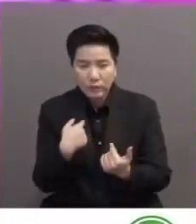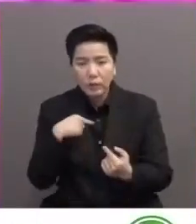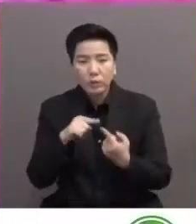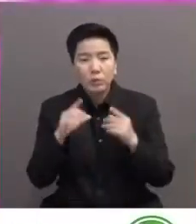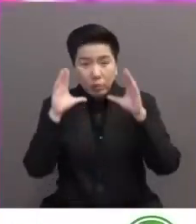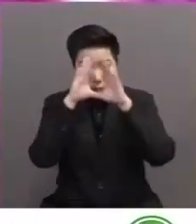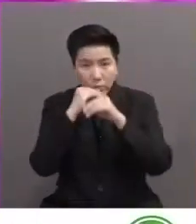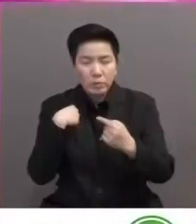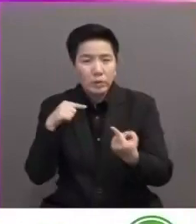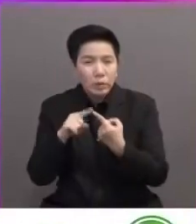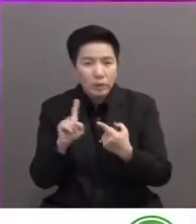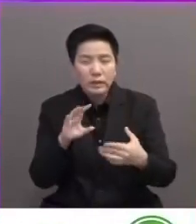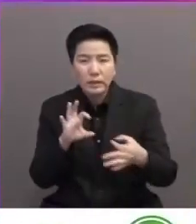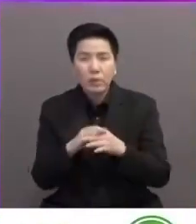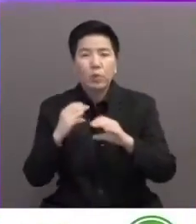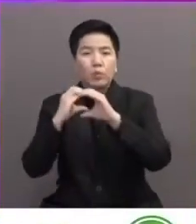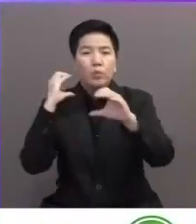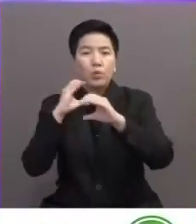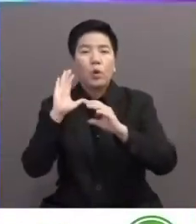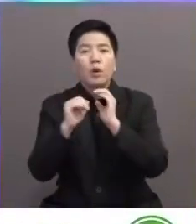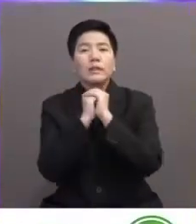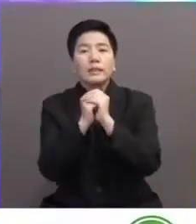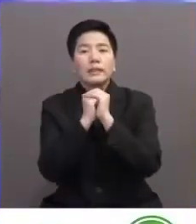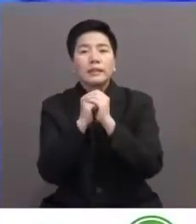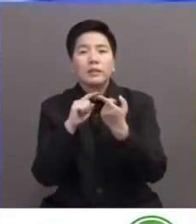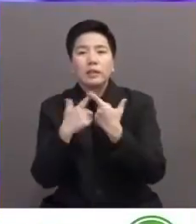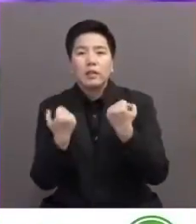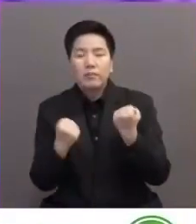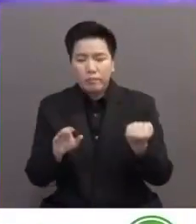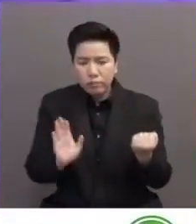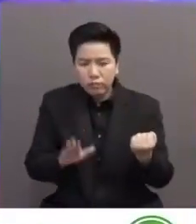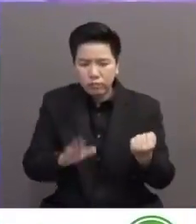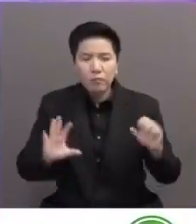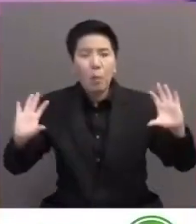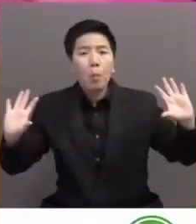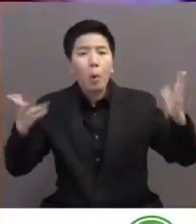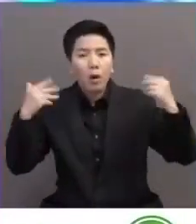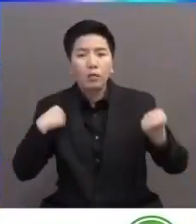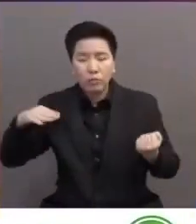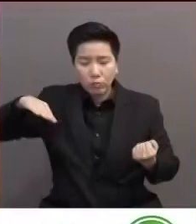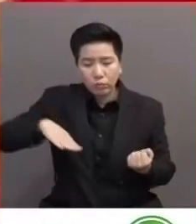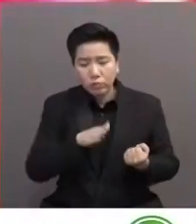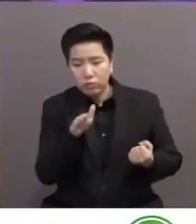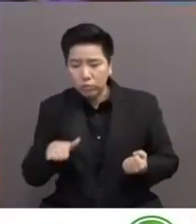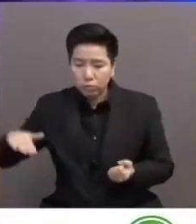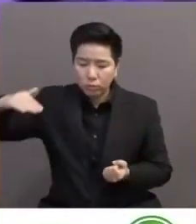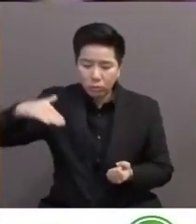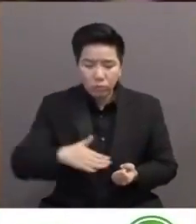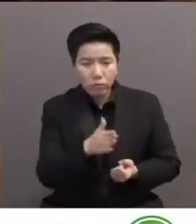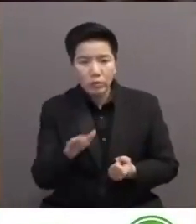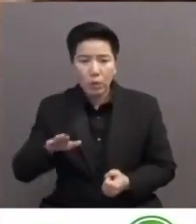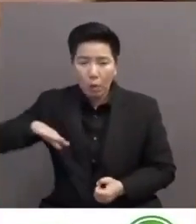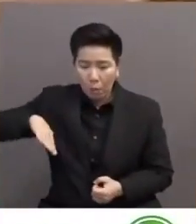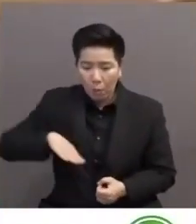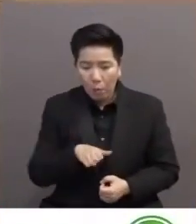ครับเกิดอุบัติเหตุรถทัวร์ของนักท่องเที่ยวชาวจีนลมเบรกหมดขณะที่ลงเขาป่าตองบริเวณหน้าทางโค้ง